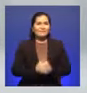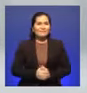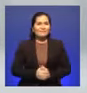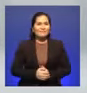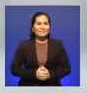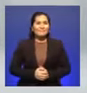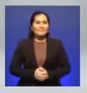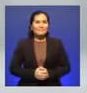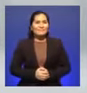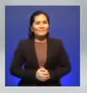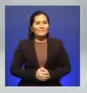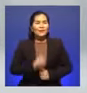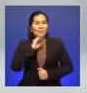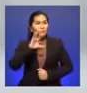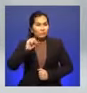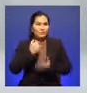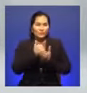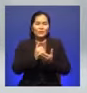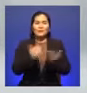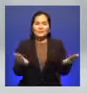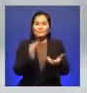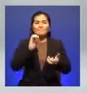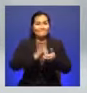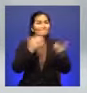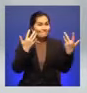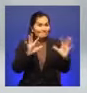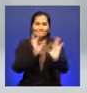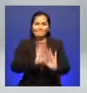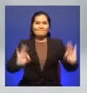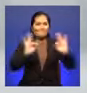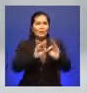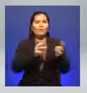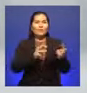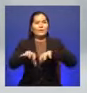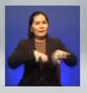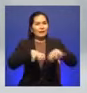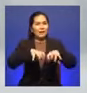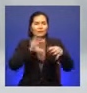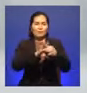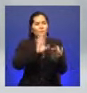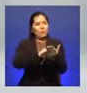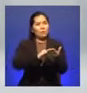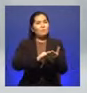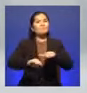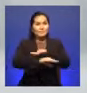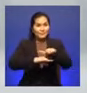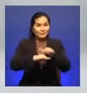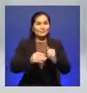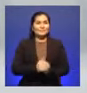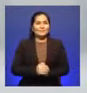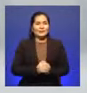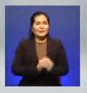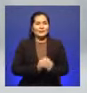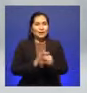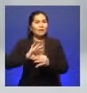ะคะว่าหลังจากสสส.เข้าไปสนับสนุนสิ่งสำคัญก็คือเรื่องการจัดทำฐานข้อมูลนอกเหนือจากนั้นก็จะเป็นเรื่องการพัฒ